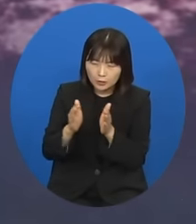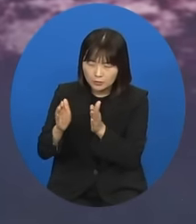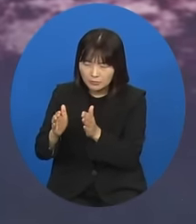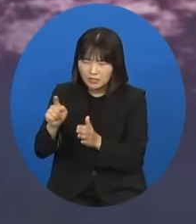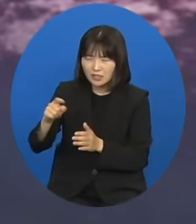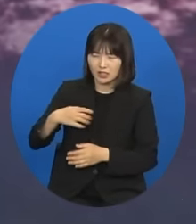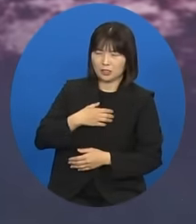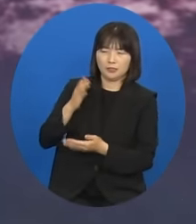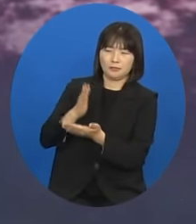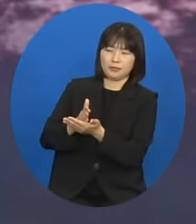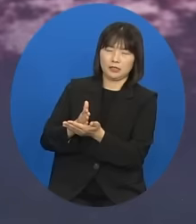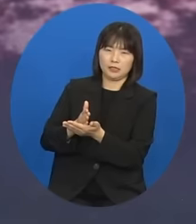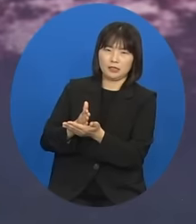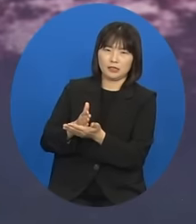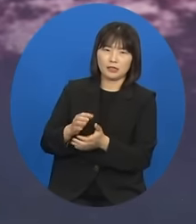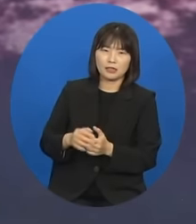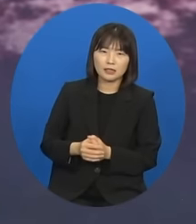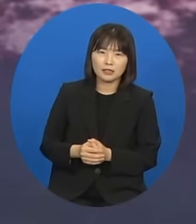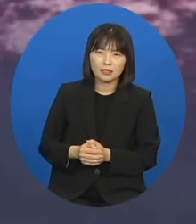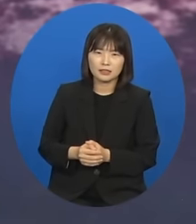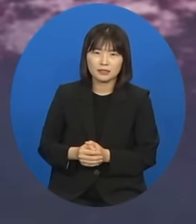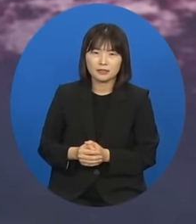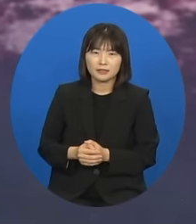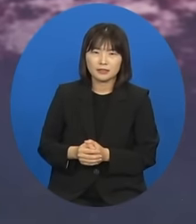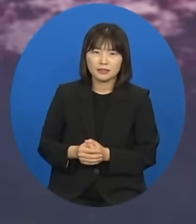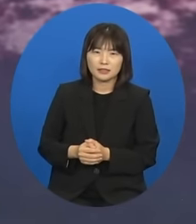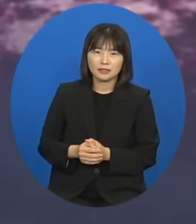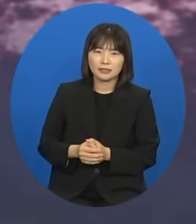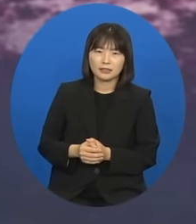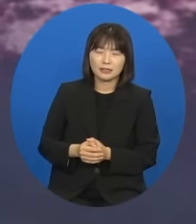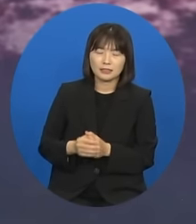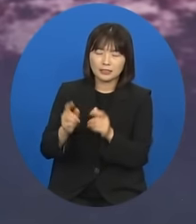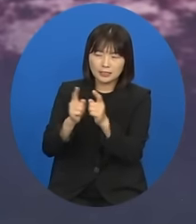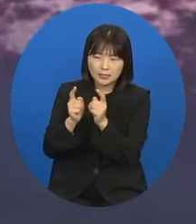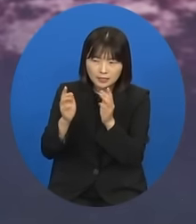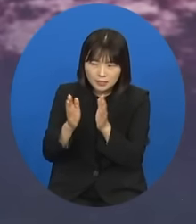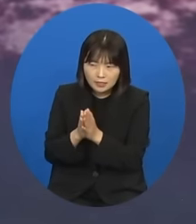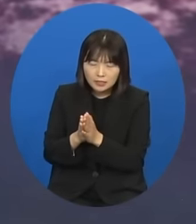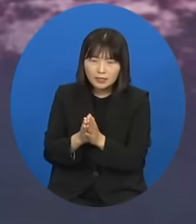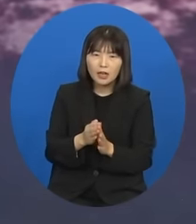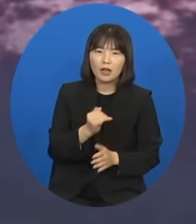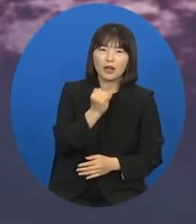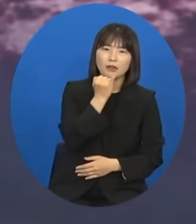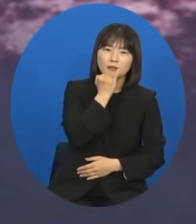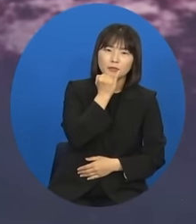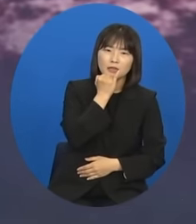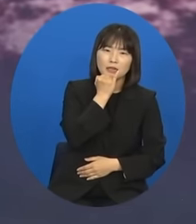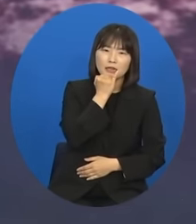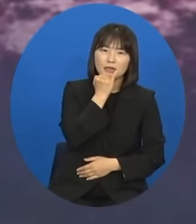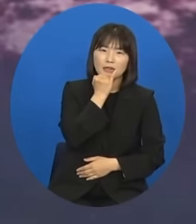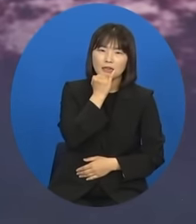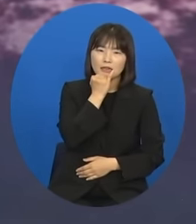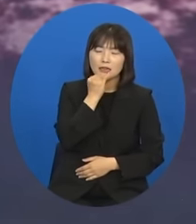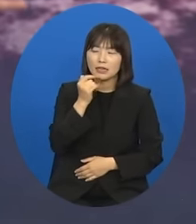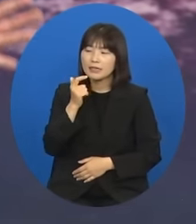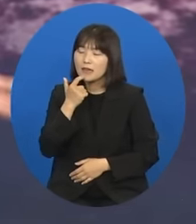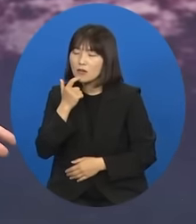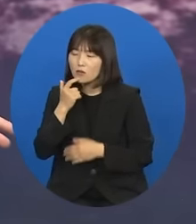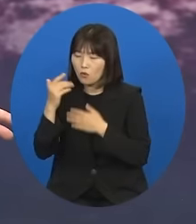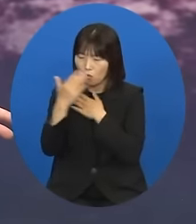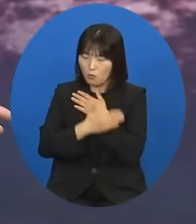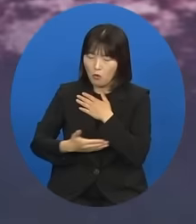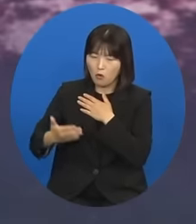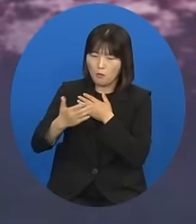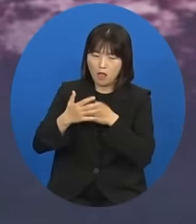말아라 어차피 그 가족에 털 해가지고 다 뒤집어 쓰면 되니까 직접 리브가가 야곱의 몸에다가 그 털리는 것을 다